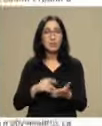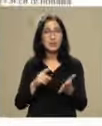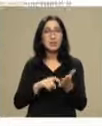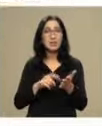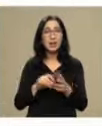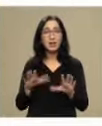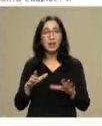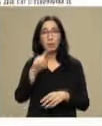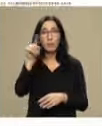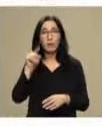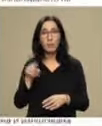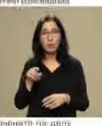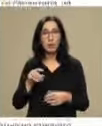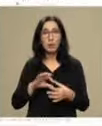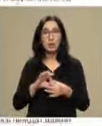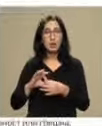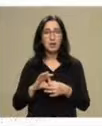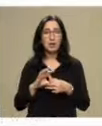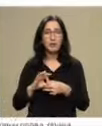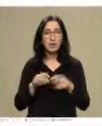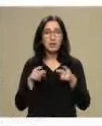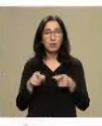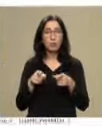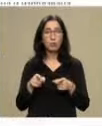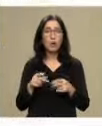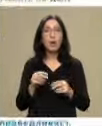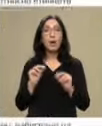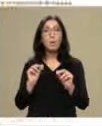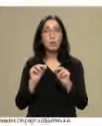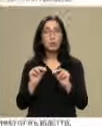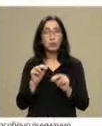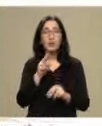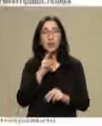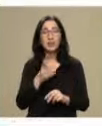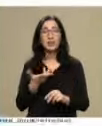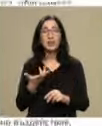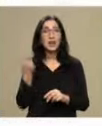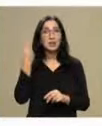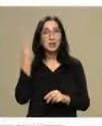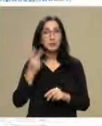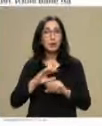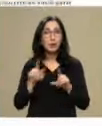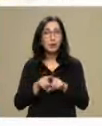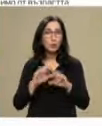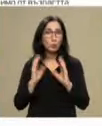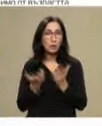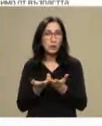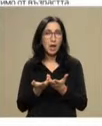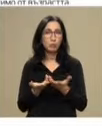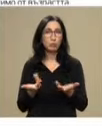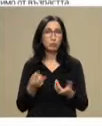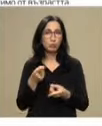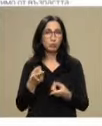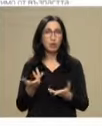някои въпроси, свързани с това преподавателите да разберат, разбира се, потенциала от използването на изкуствения